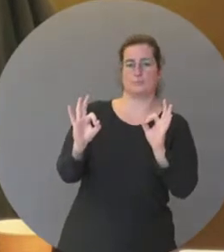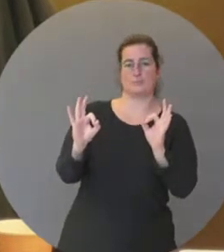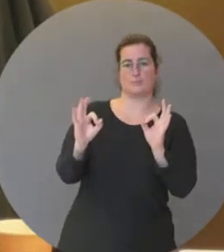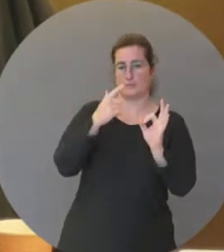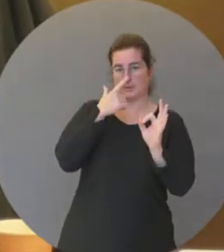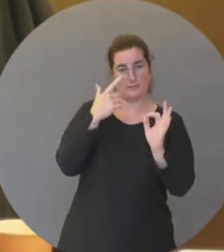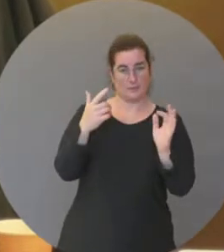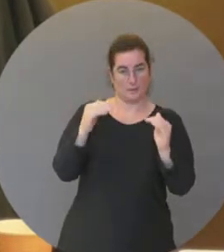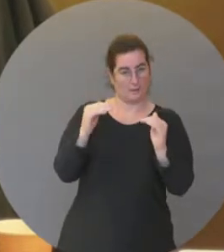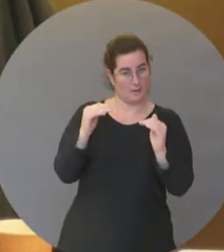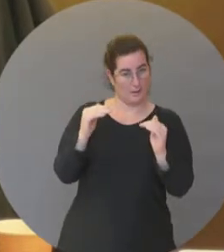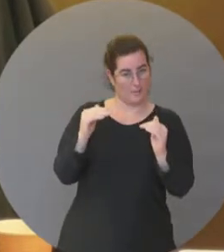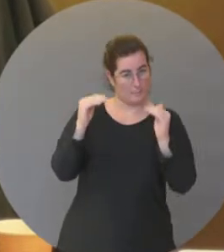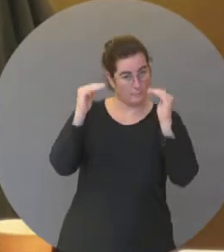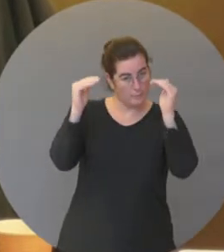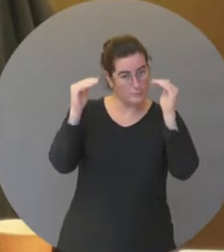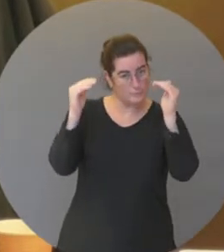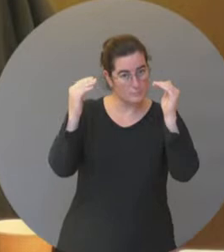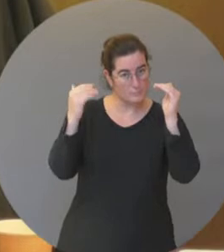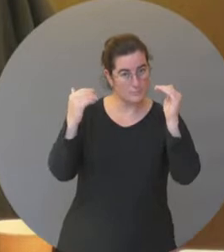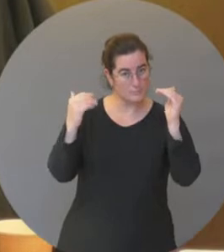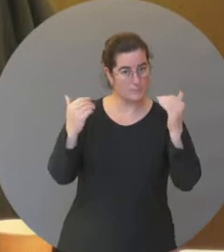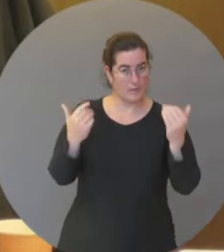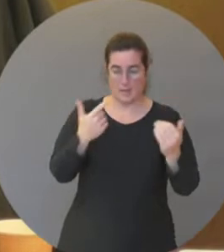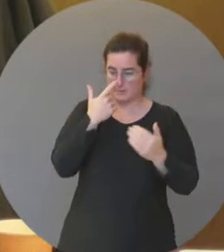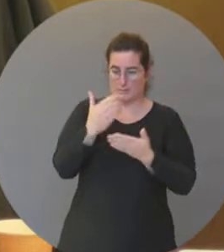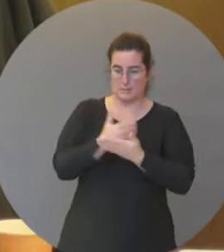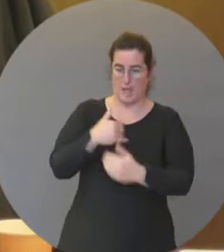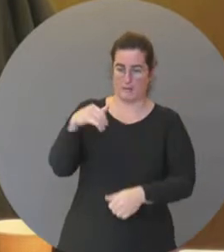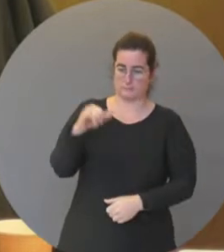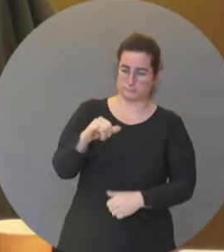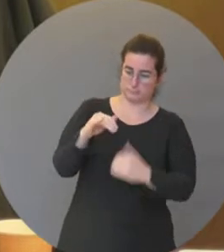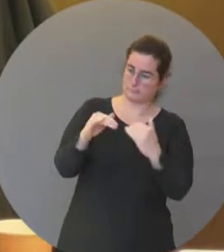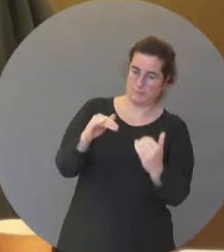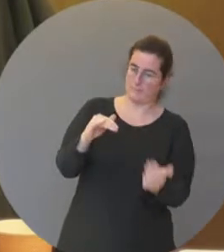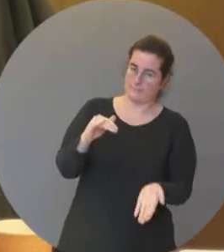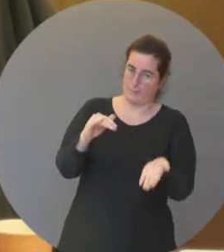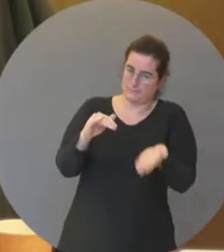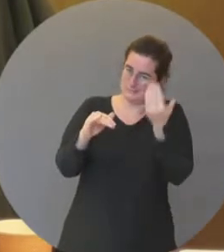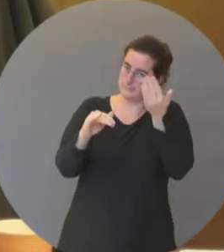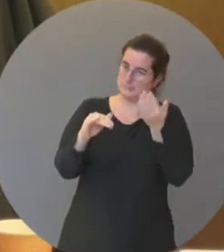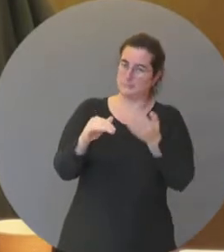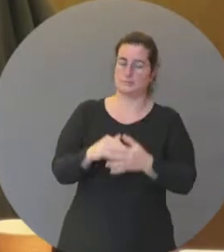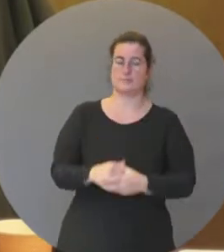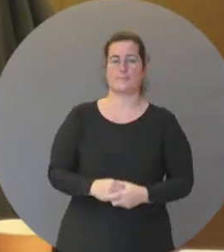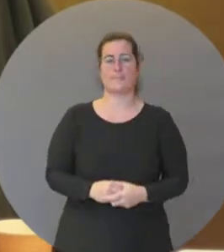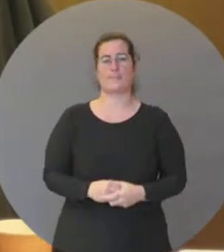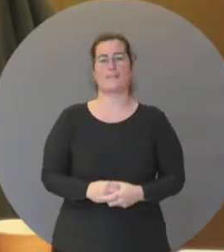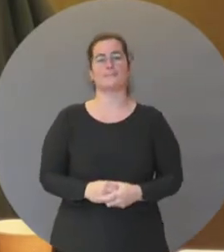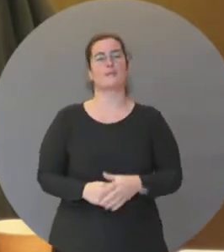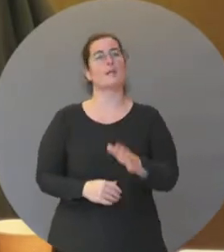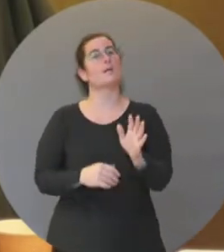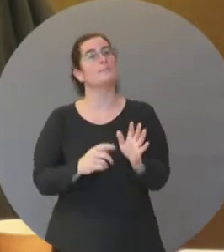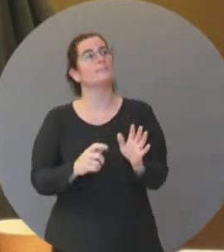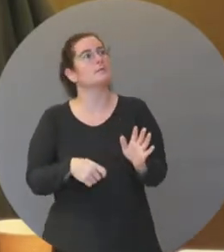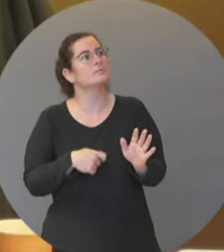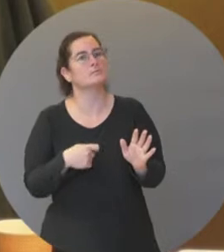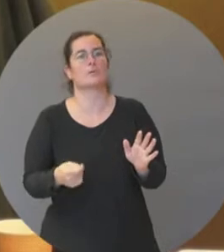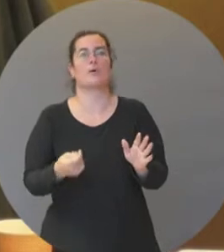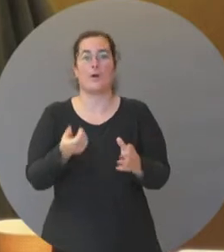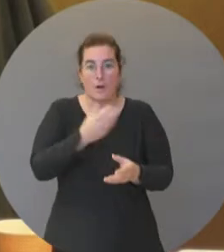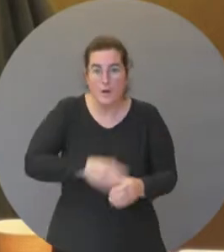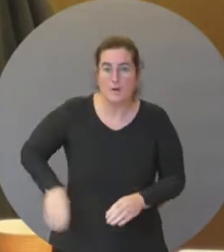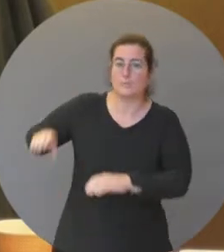peu plus que ce que ce qui se passe actuellement incontestablement et évidemment avec le rôle stratège de